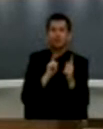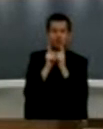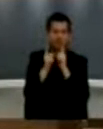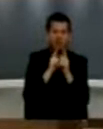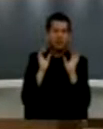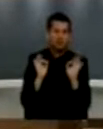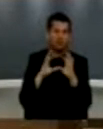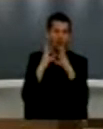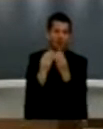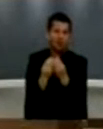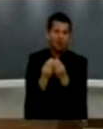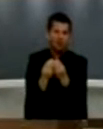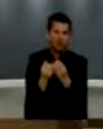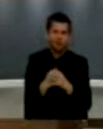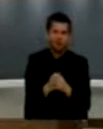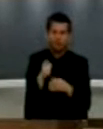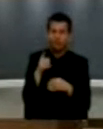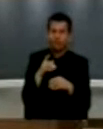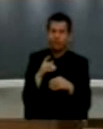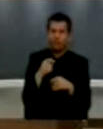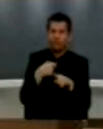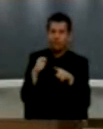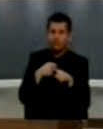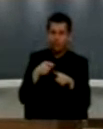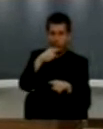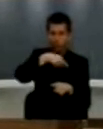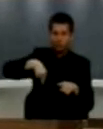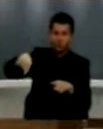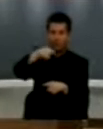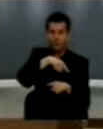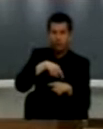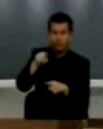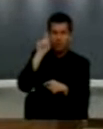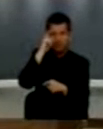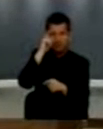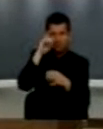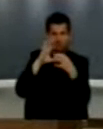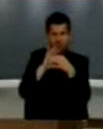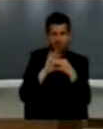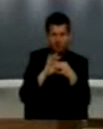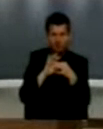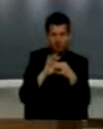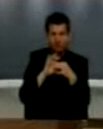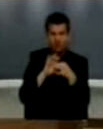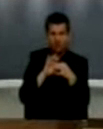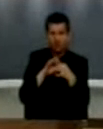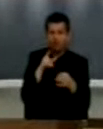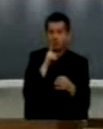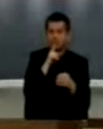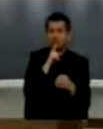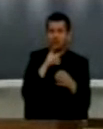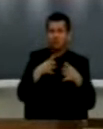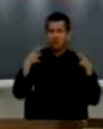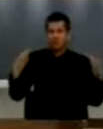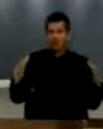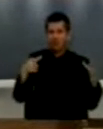i këmsorëve. Punimet në unazën e urës, nëse mendohet në rrugën lidhëse të kësaj unaze, në kalimit të madh